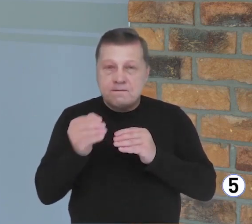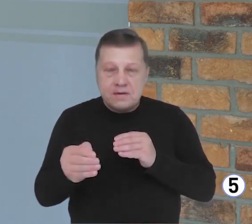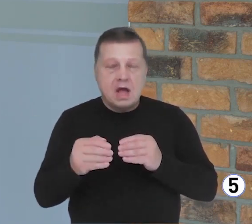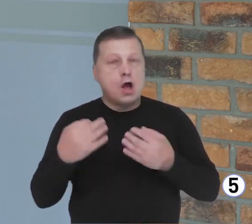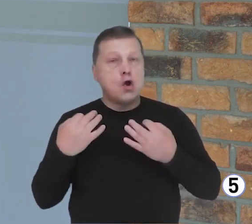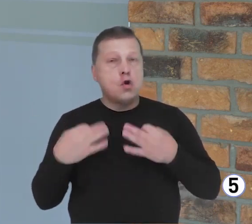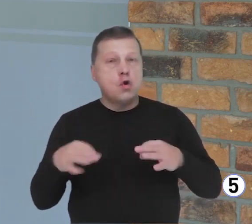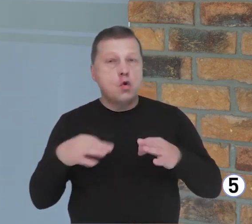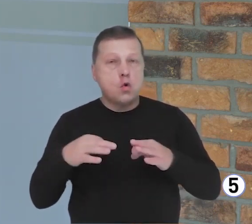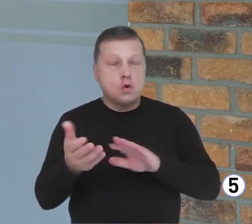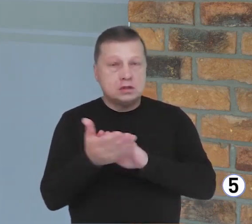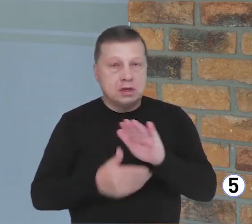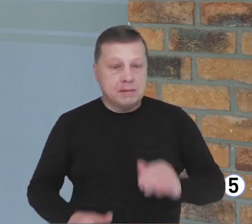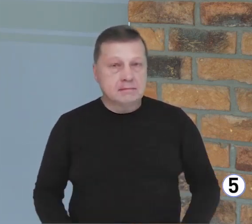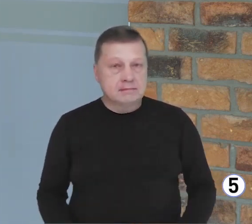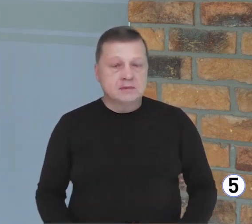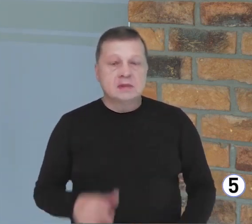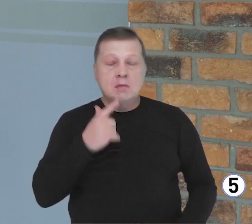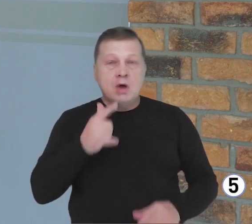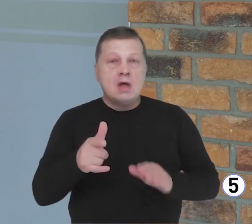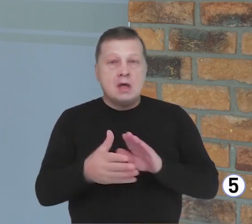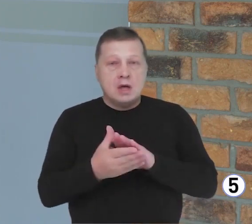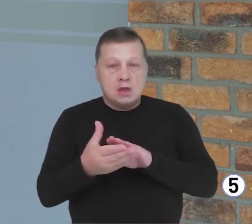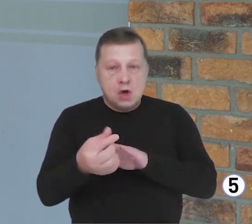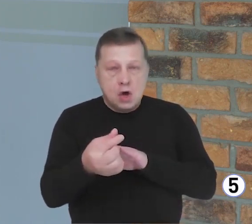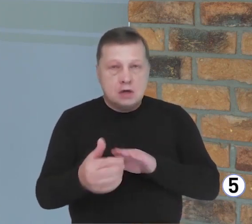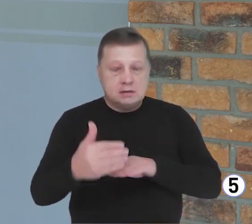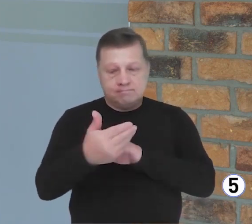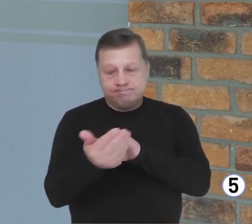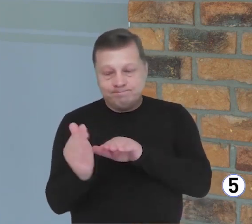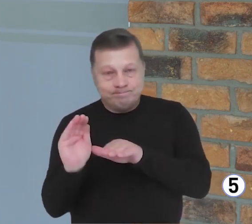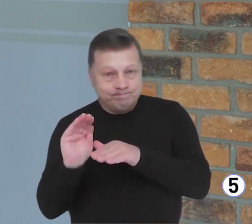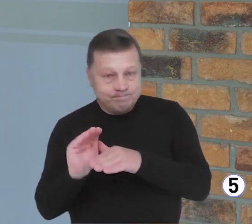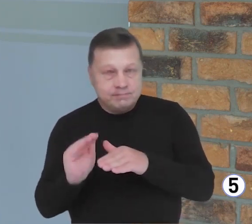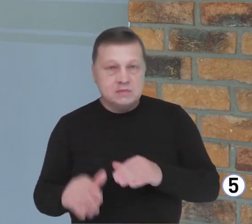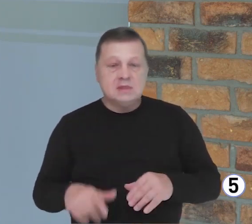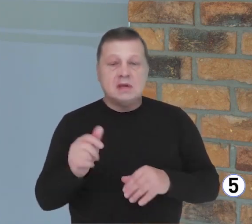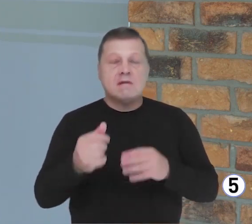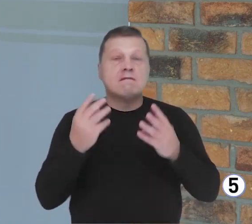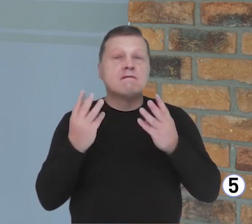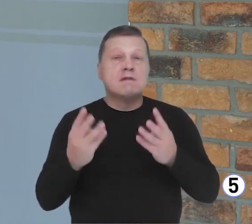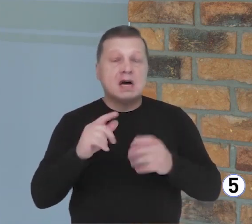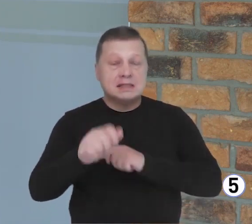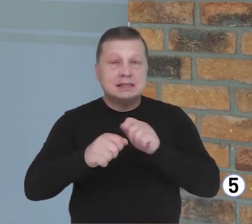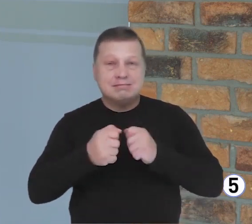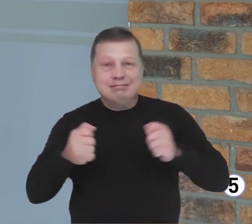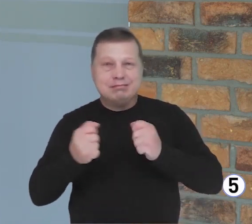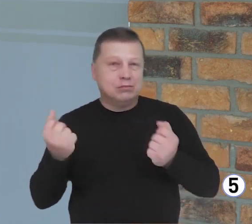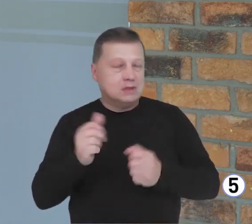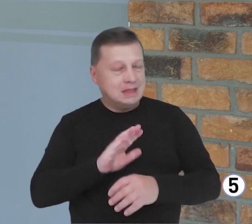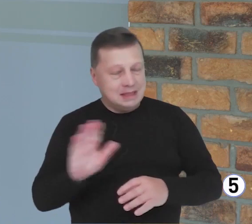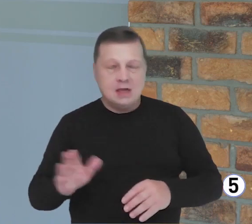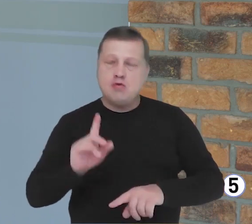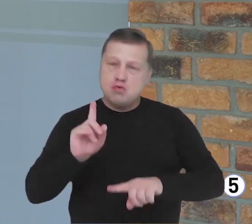większe, żeby moja stopa miała luz. Takie obuwie powinno mieć szerokie noski. Też ważne jest, żebyście za mocno nie